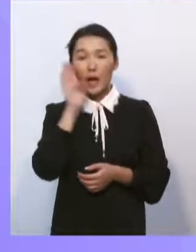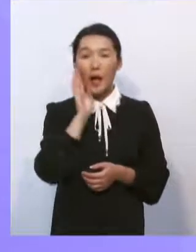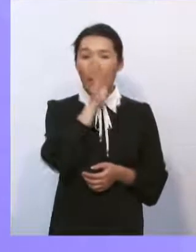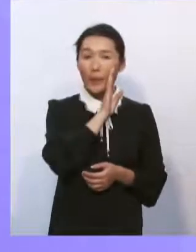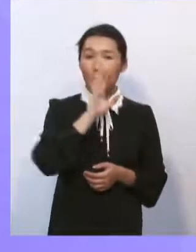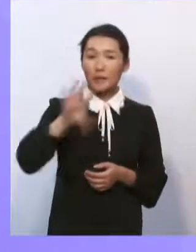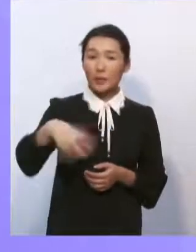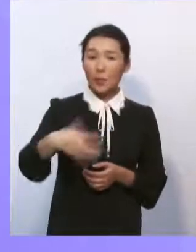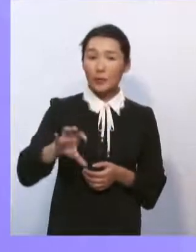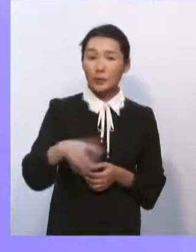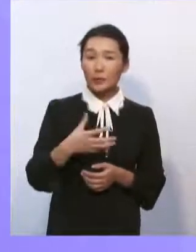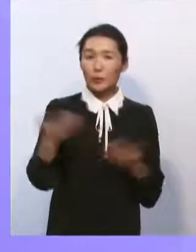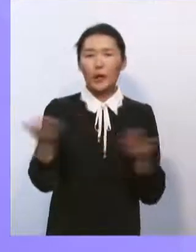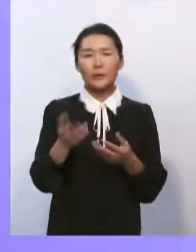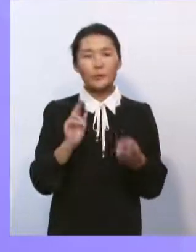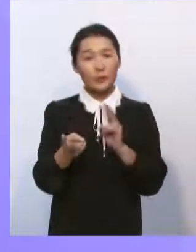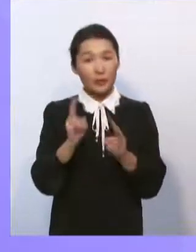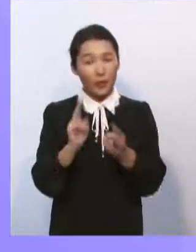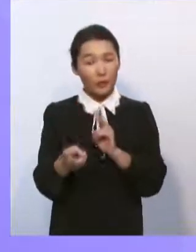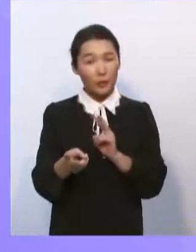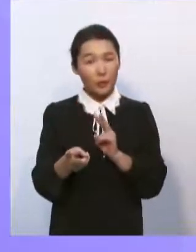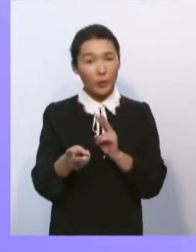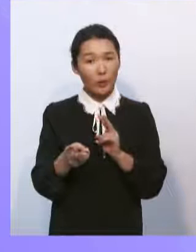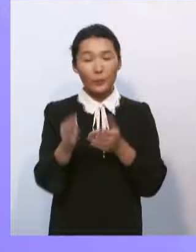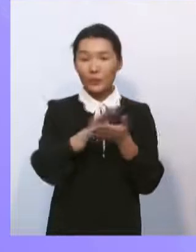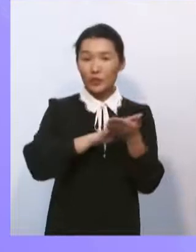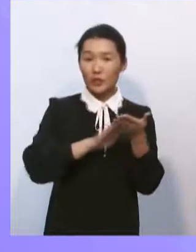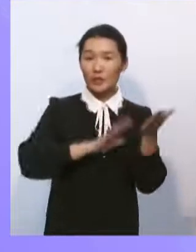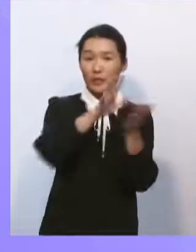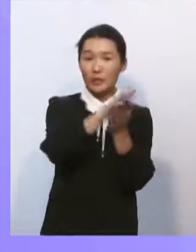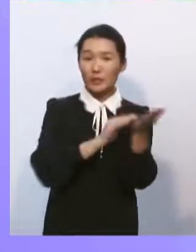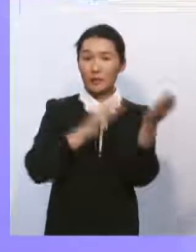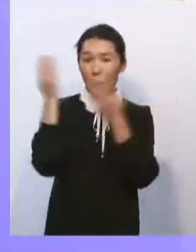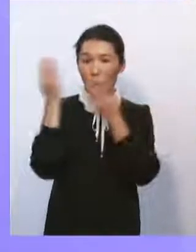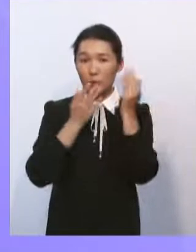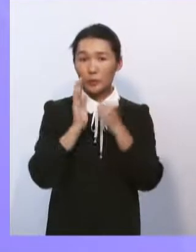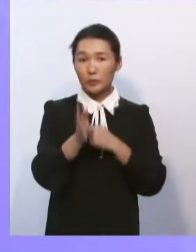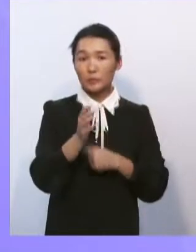боорсокту кантип жасаганы тууралуу жазган текстин окуйбуз.